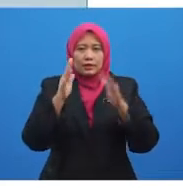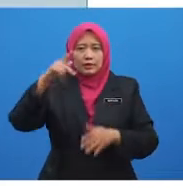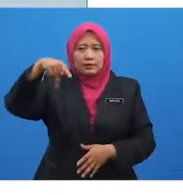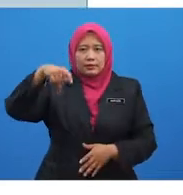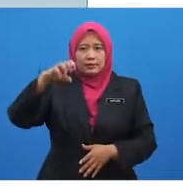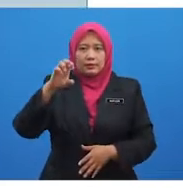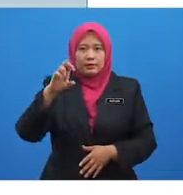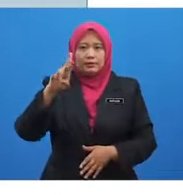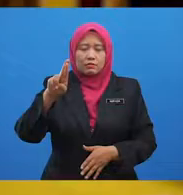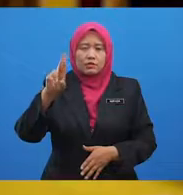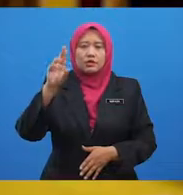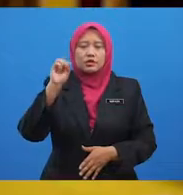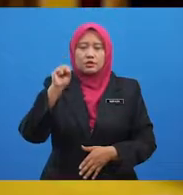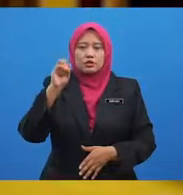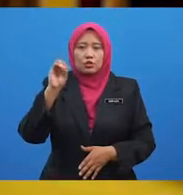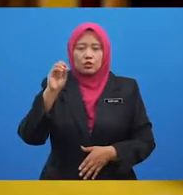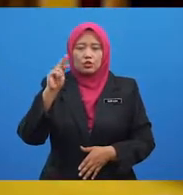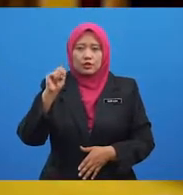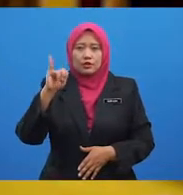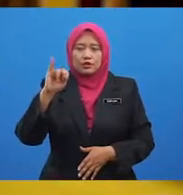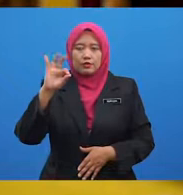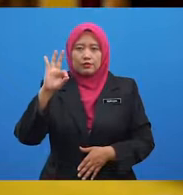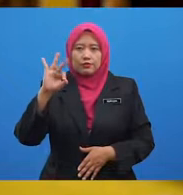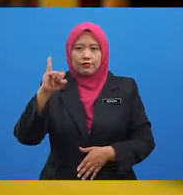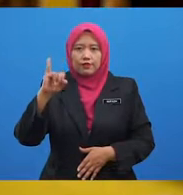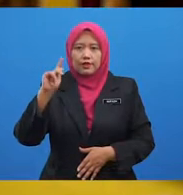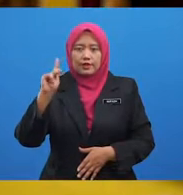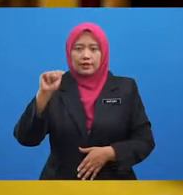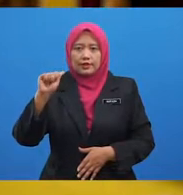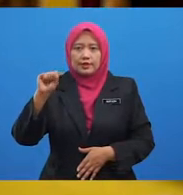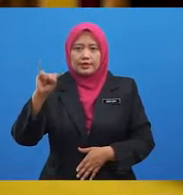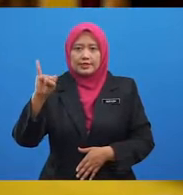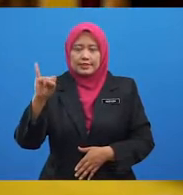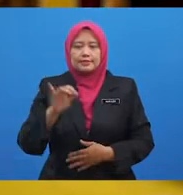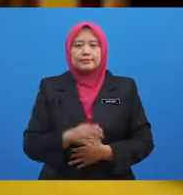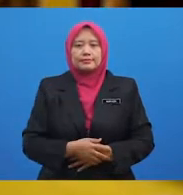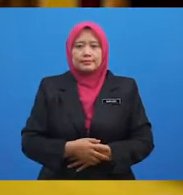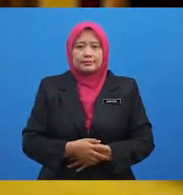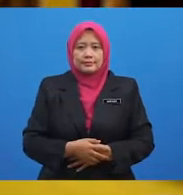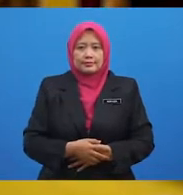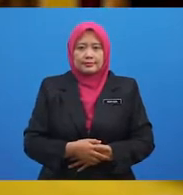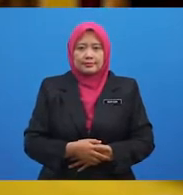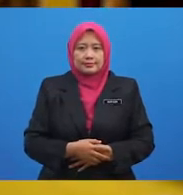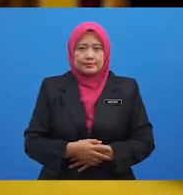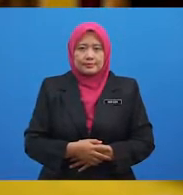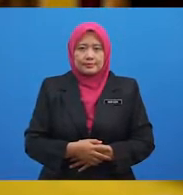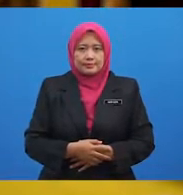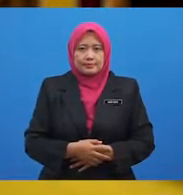personifikasi. Apakah pula yang dimaksudkan dengan gaya bahasa personifikasi?